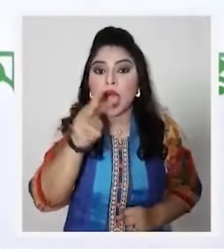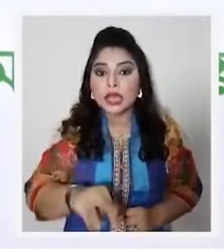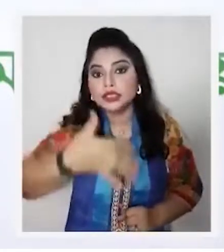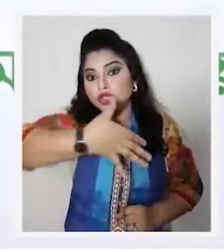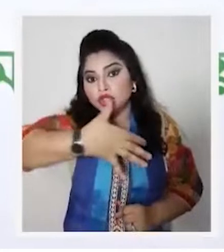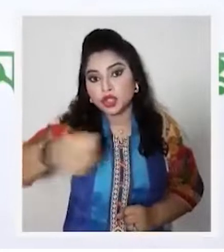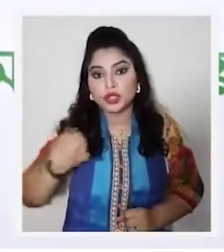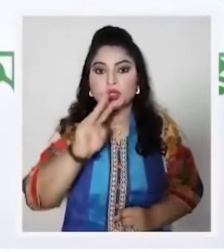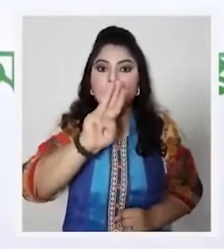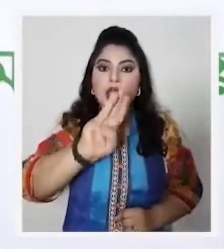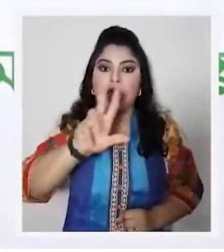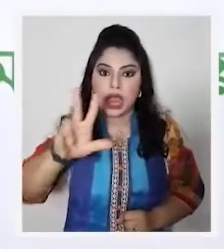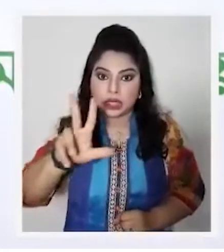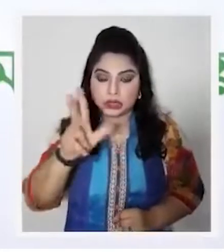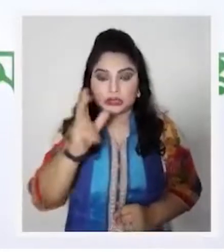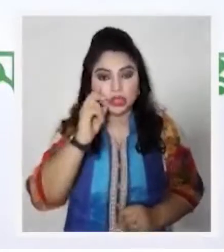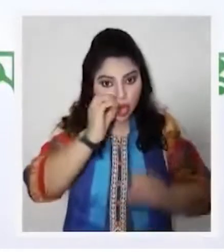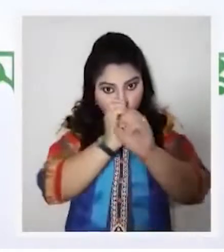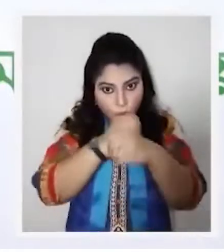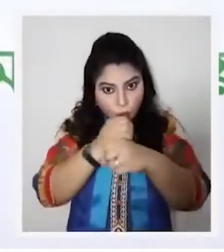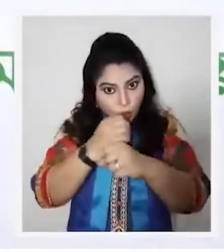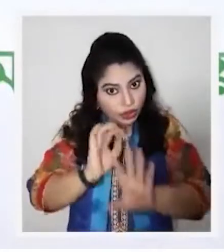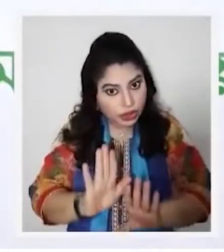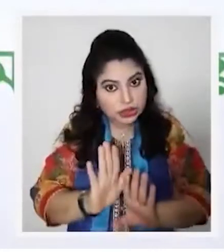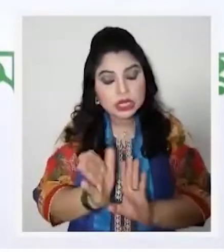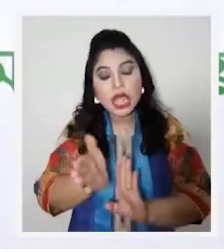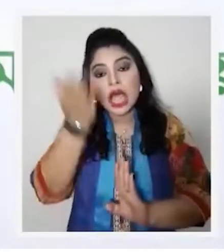14,035টি, পরীক্ষা হয়েছে 24 ঘন্টায়